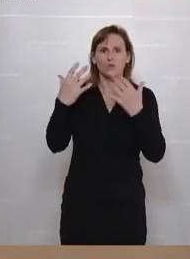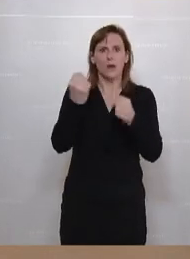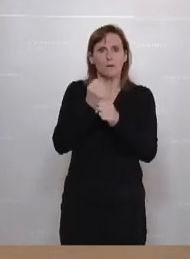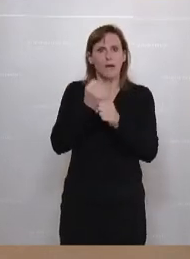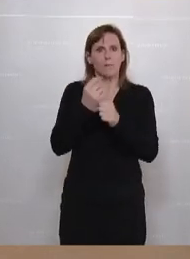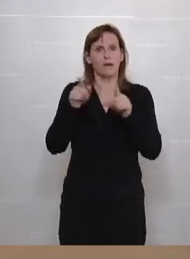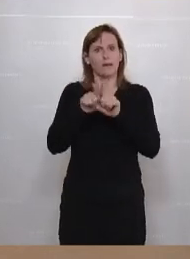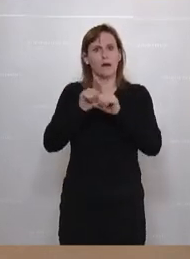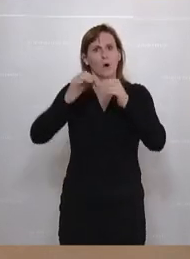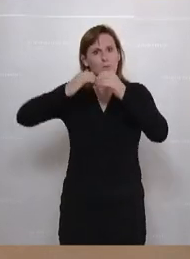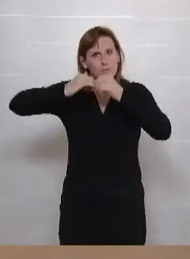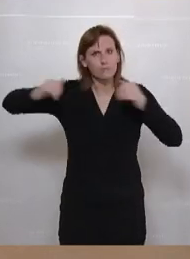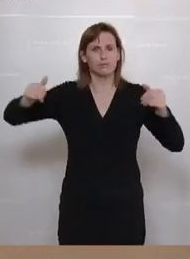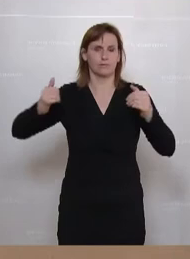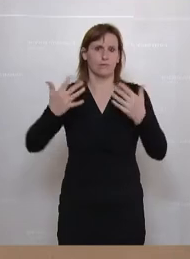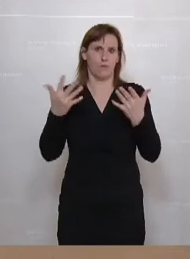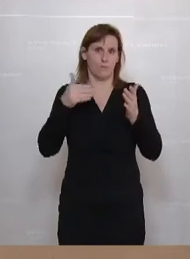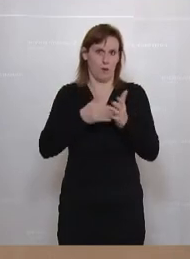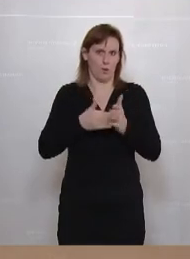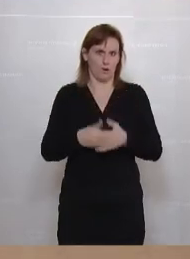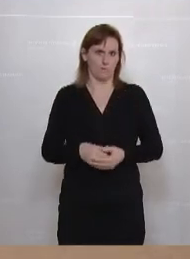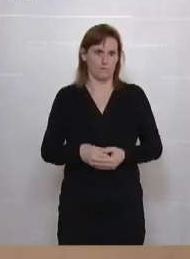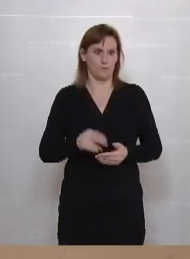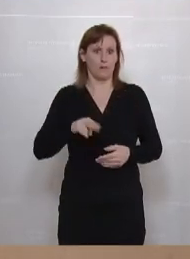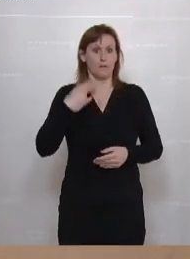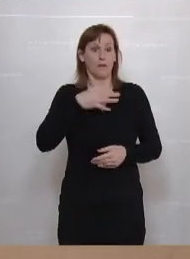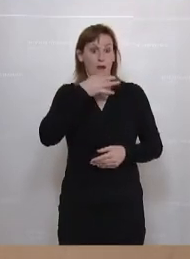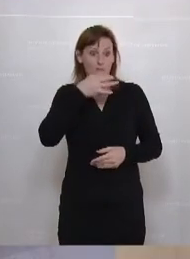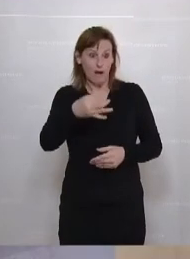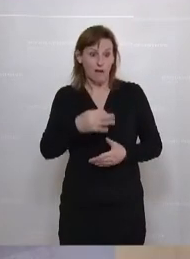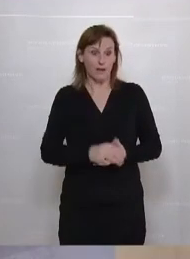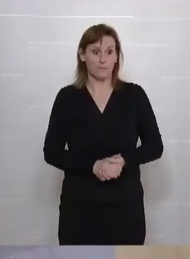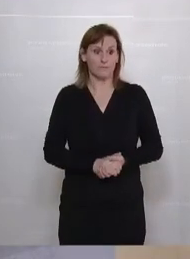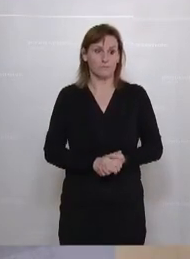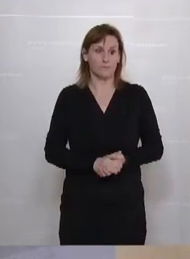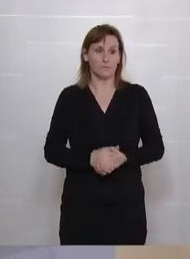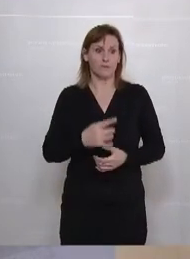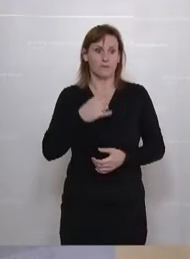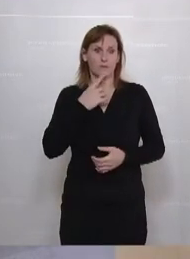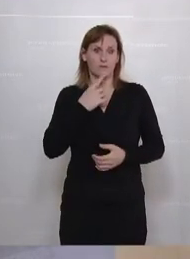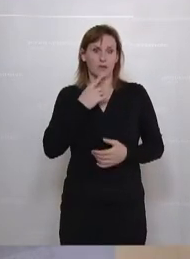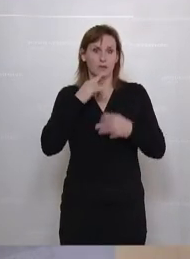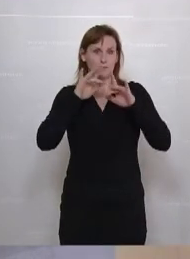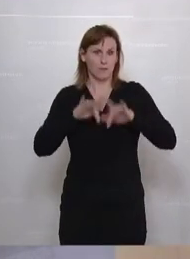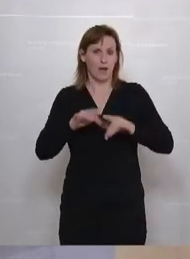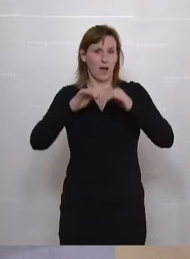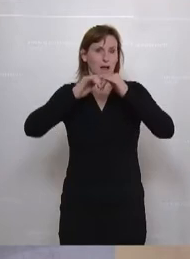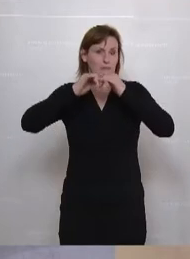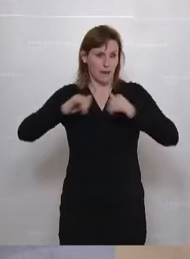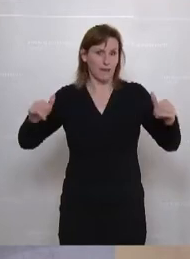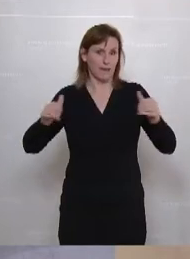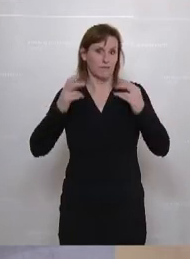Kante, wo notwendig. Nachfrage? Bitte sehr. Die Birnen weglassen und bei den Äpfeln bleiben, nämlich bei